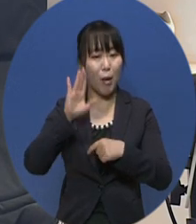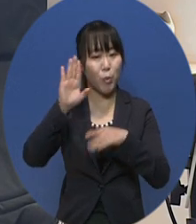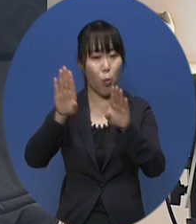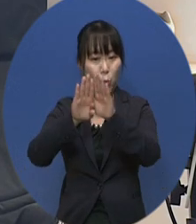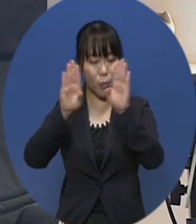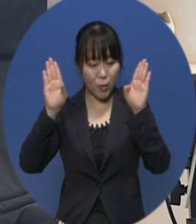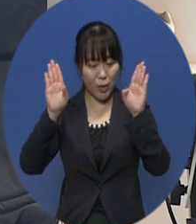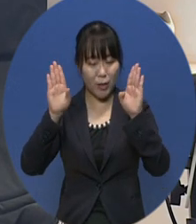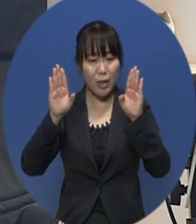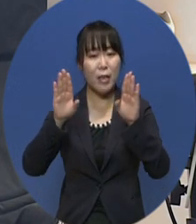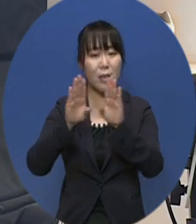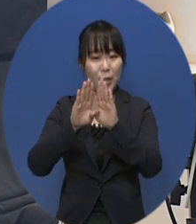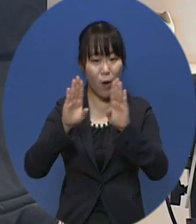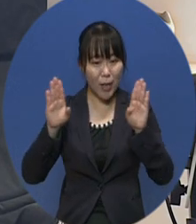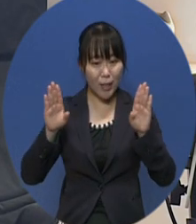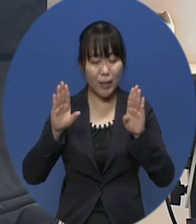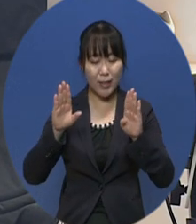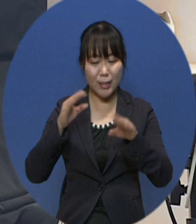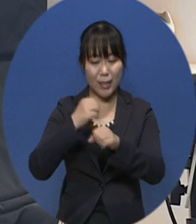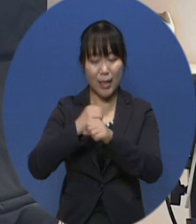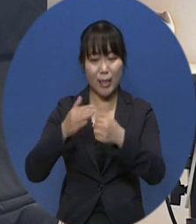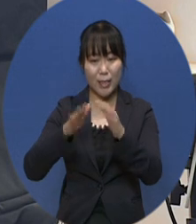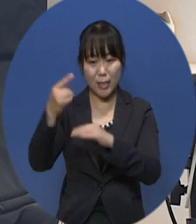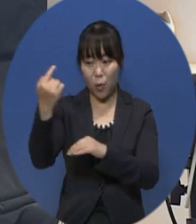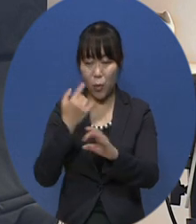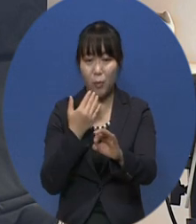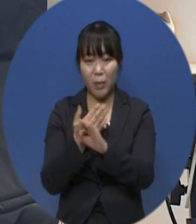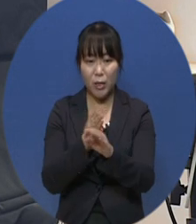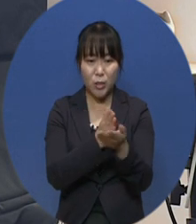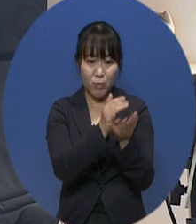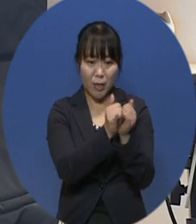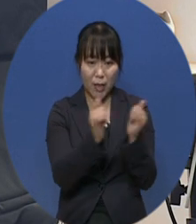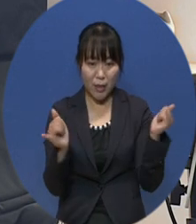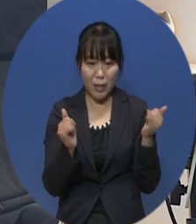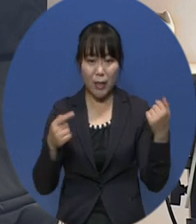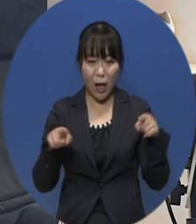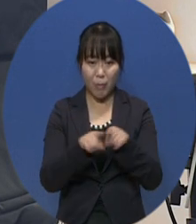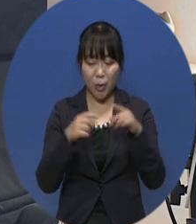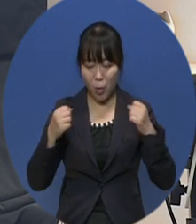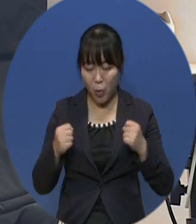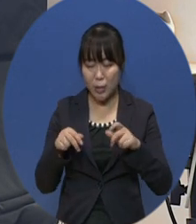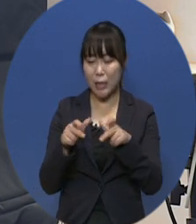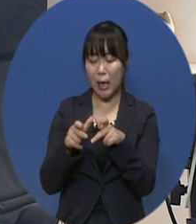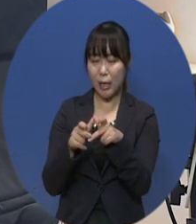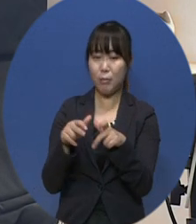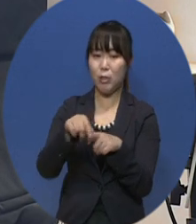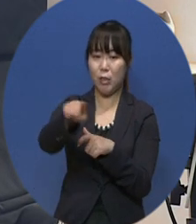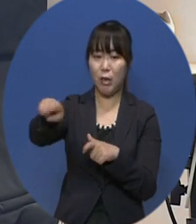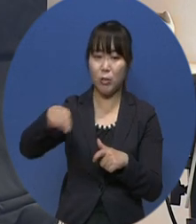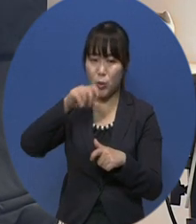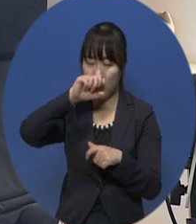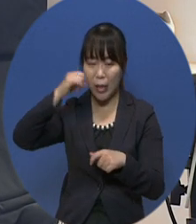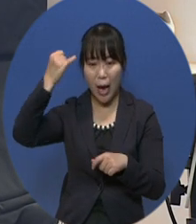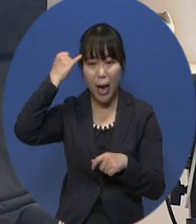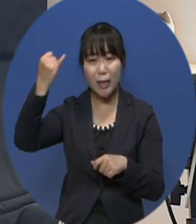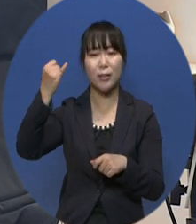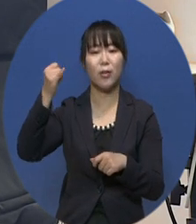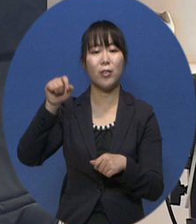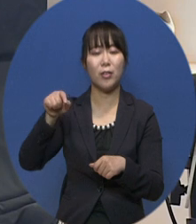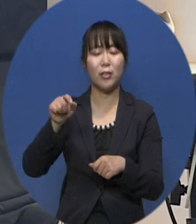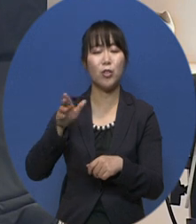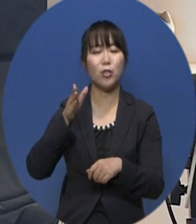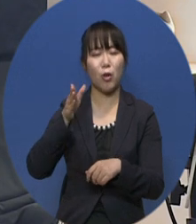앞으로 오픈할 네. 열린 제작실에 오시면 거기 이제 네. 전문가들이 옆에서 있으면서 그 장애인 당사자분들의 그 좋은